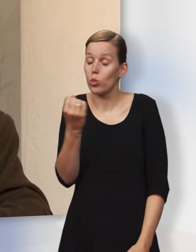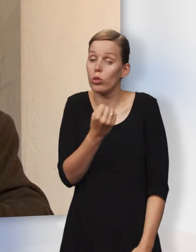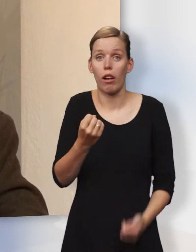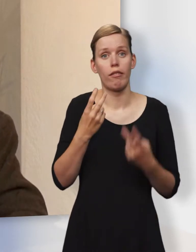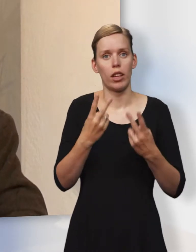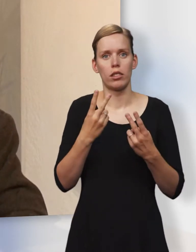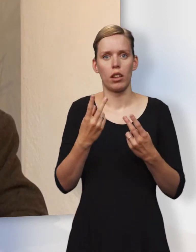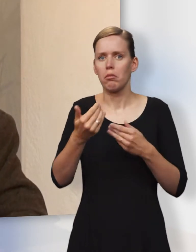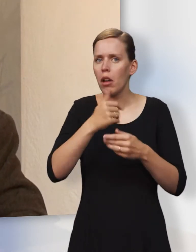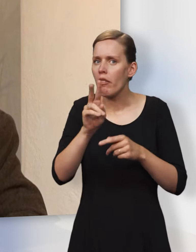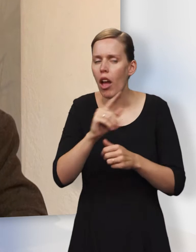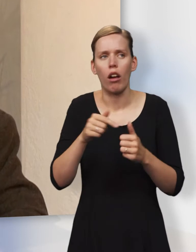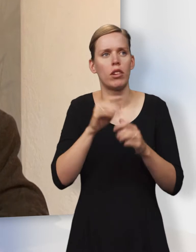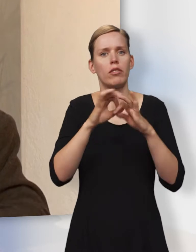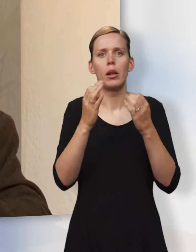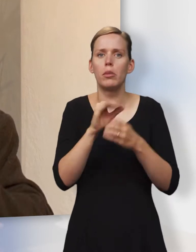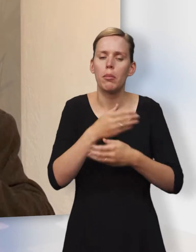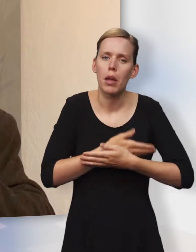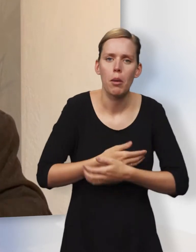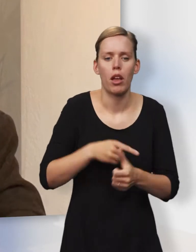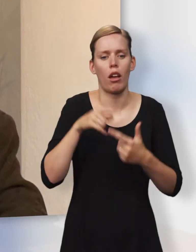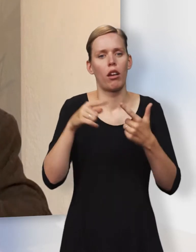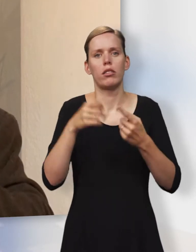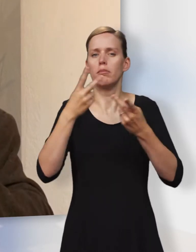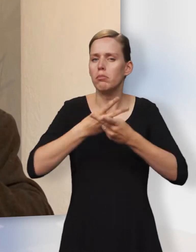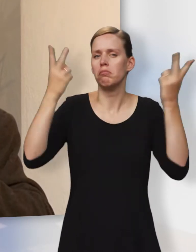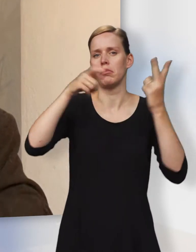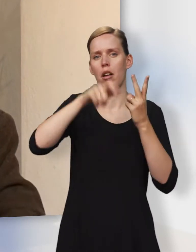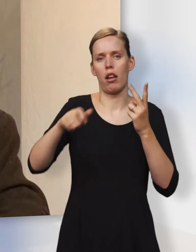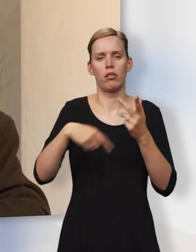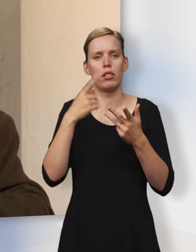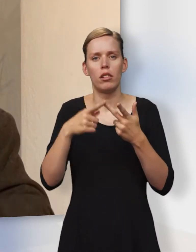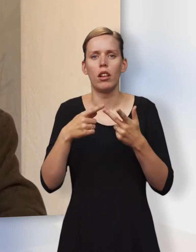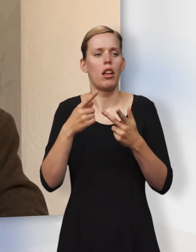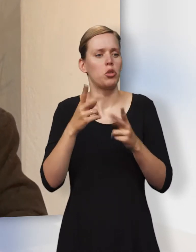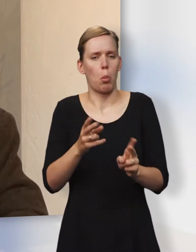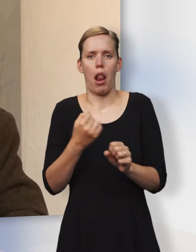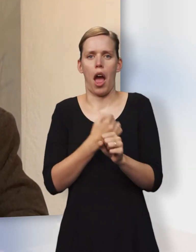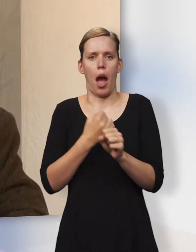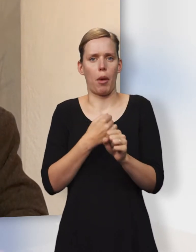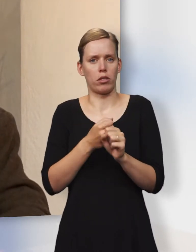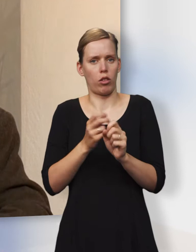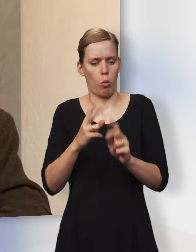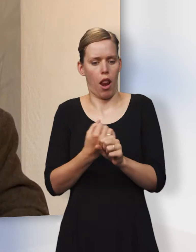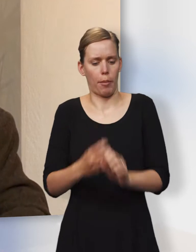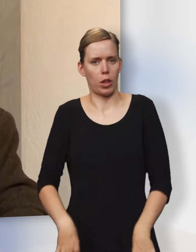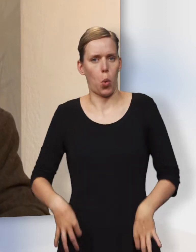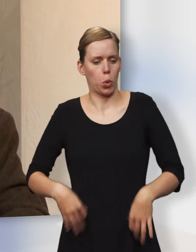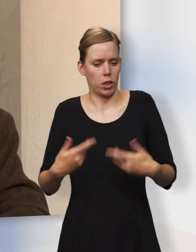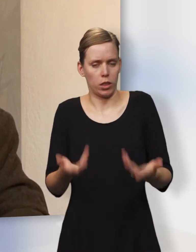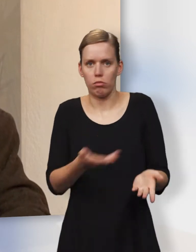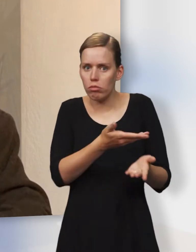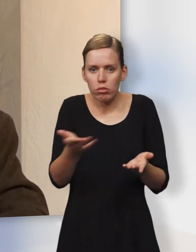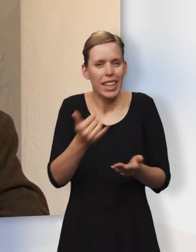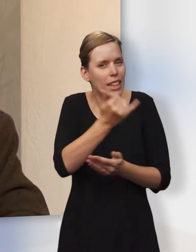kommen Familien mit Babys, zu uns kommen Promis, zu uns kommt der Arbeiter in der Latzhose und jeder ist